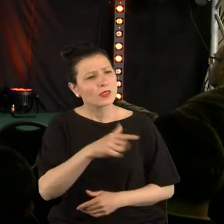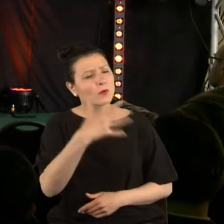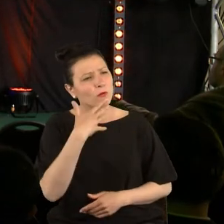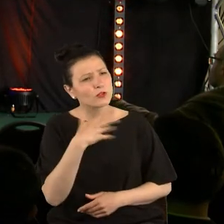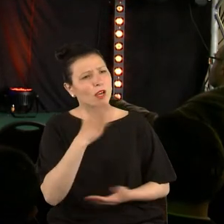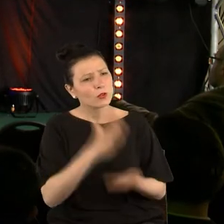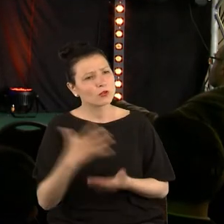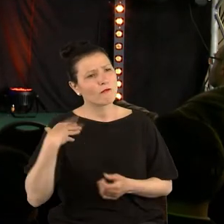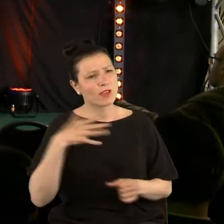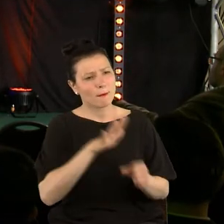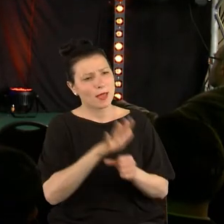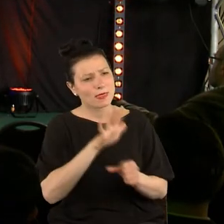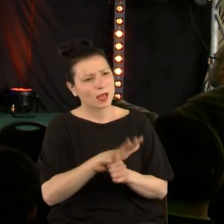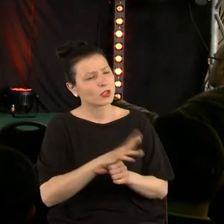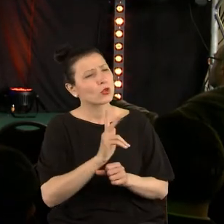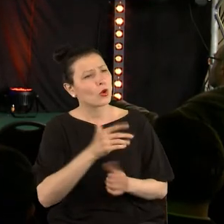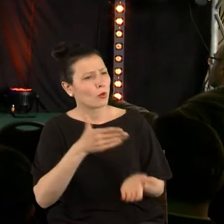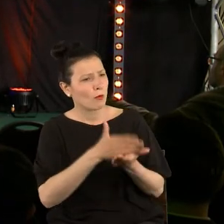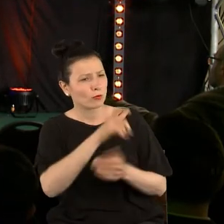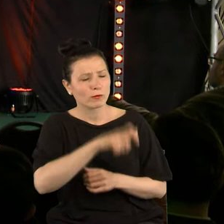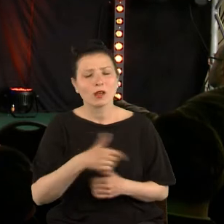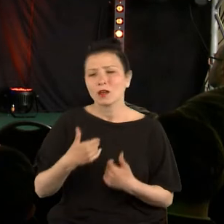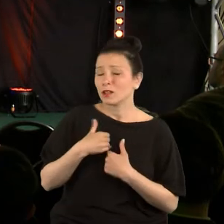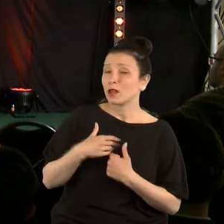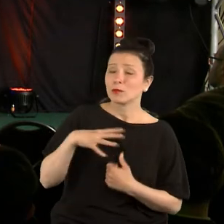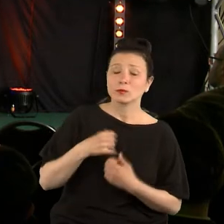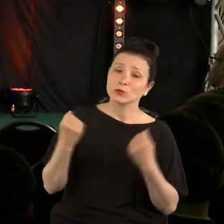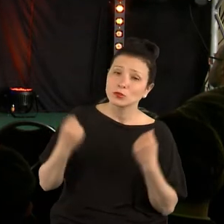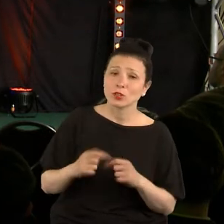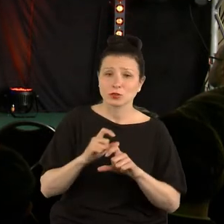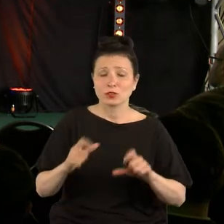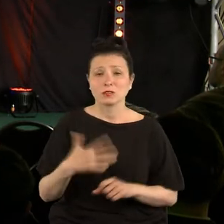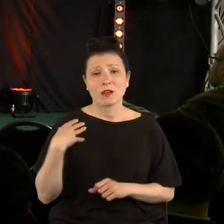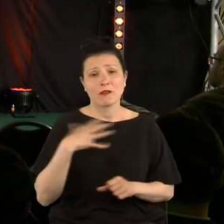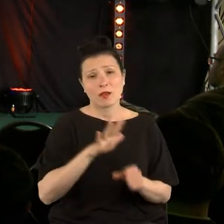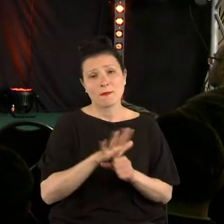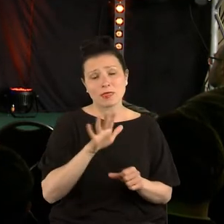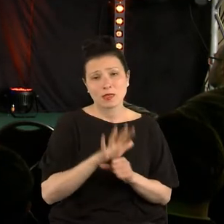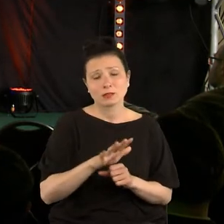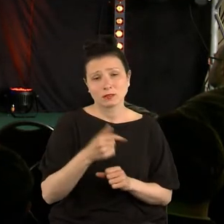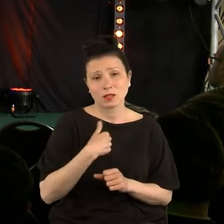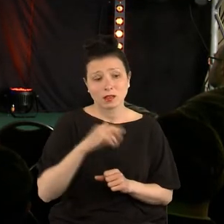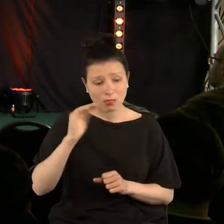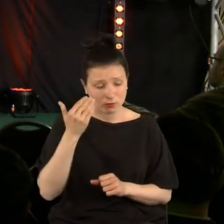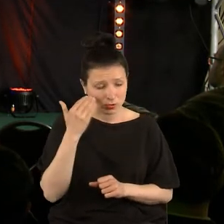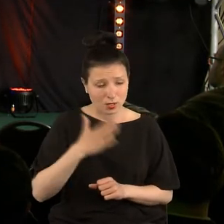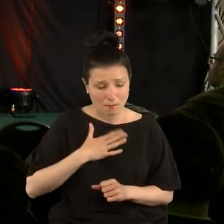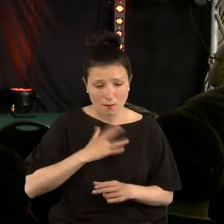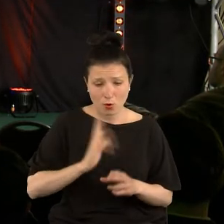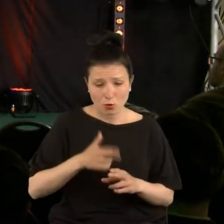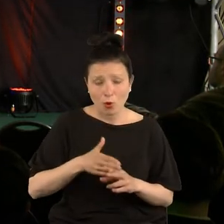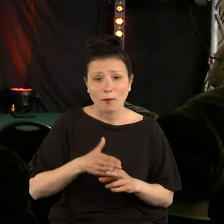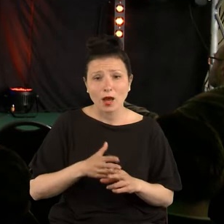będąc w wieku lat 15. Tak, tak. No, dla mnie to był ciężki czas, powiem. Ja w wieku 15 lat dowiedziałem się, że mam chorobę